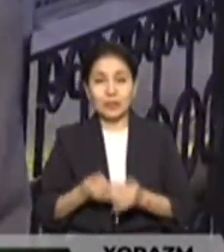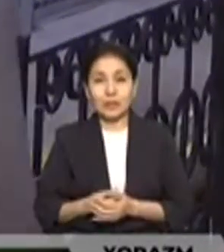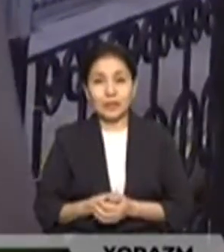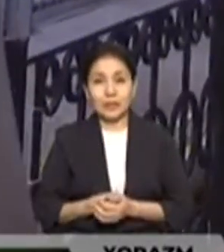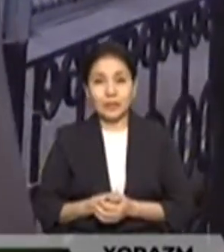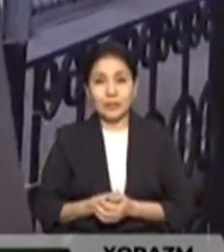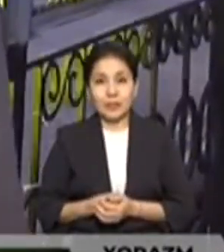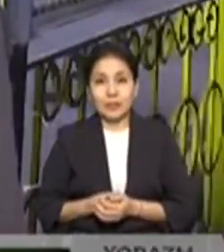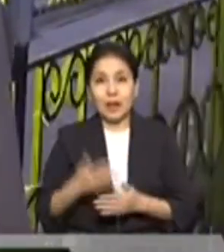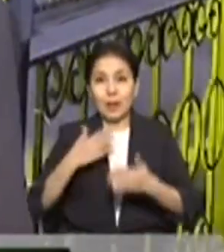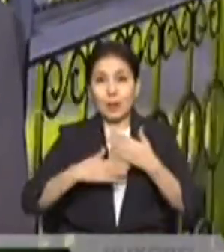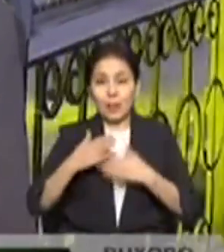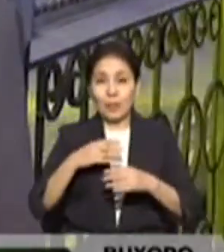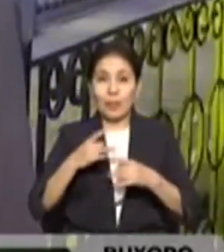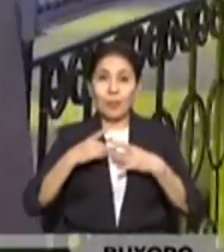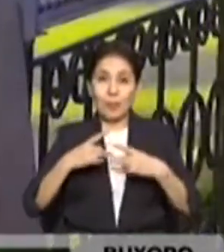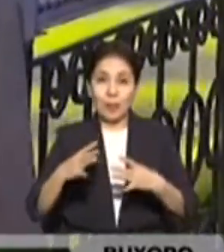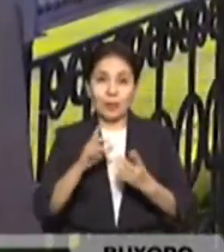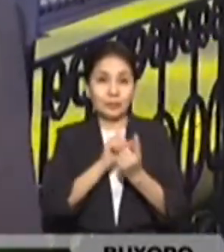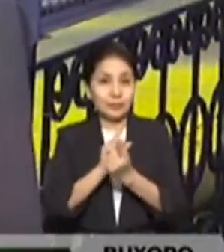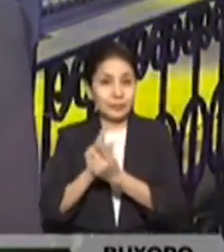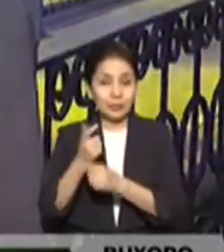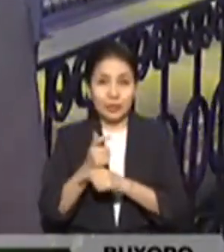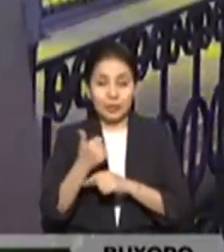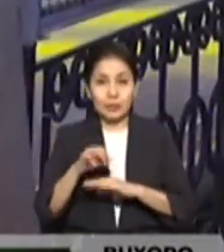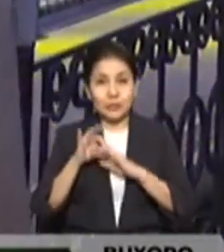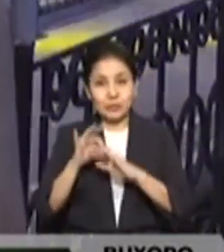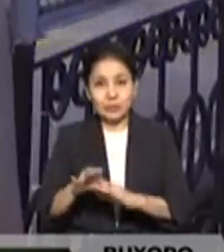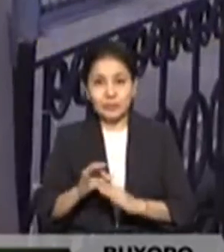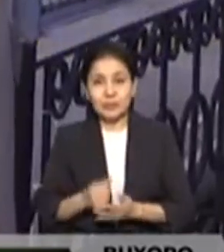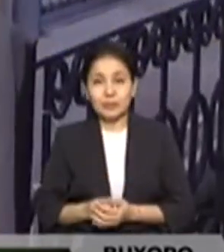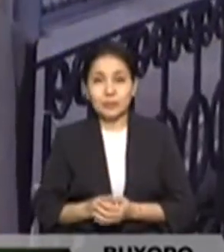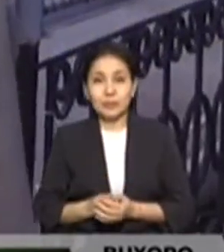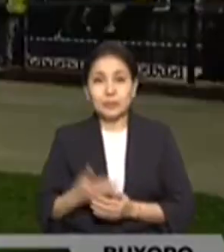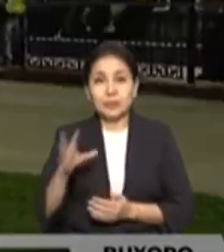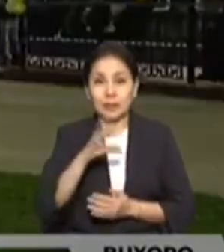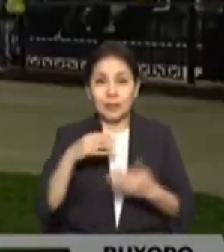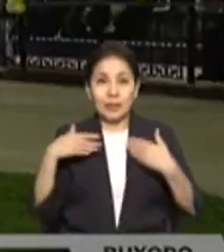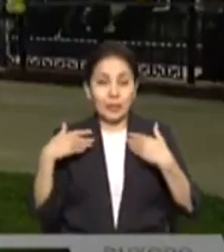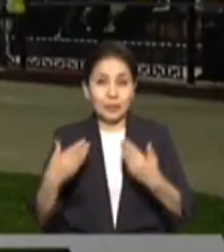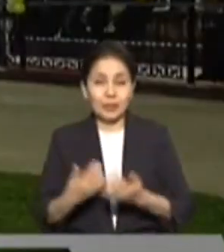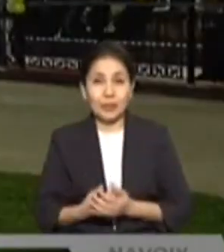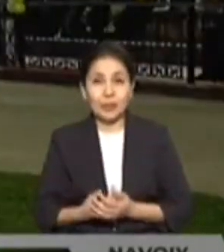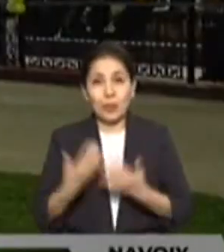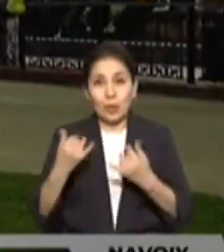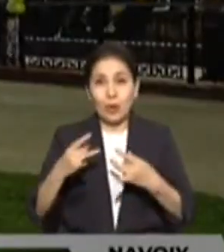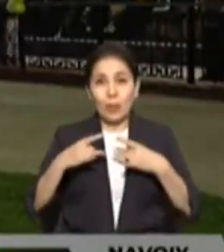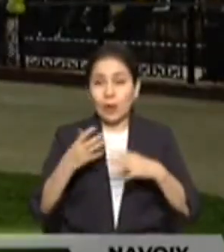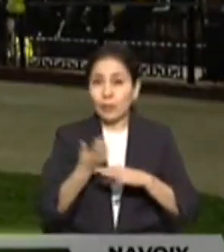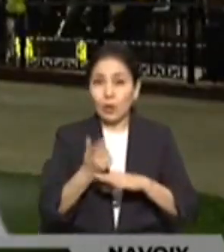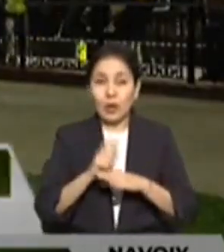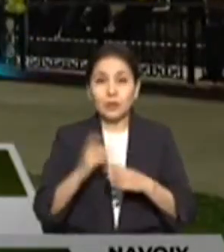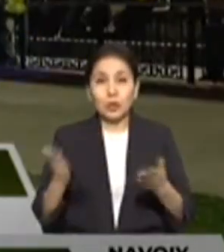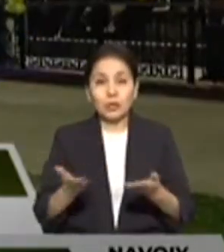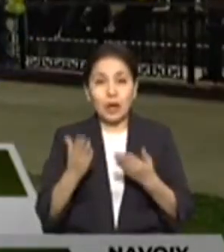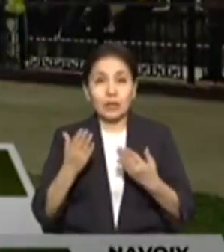keldik. Bayram o'tgan safardan zo'r bo'lyapti. Hammani bayramlar tabriklayman. Ko'rib turganingizdek, bayram nihoyatda ko'tarinki